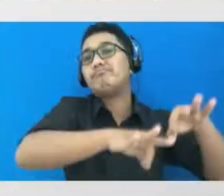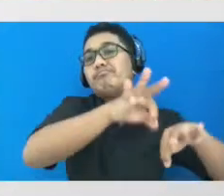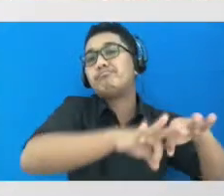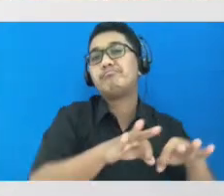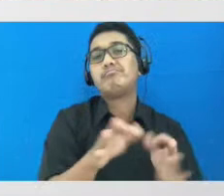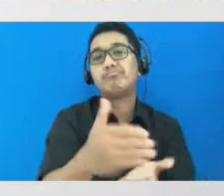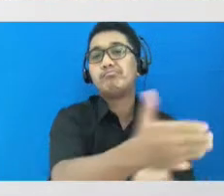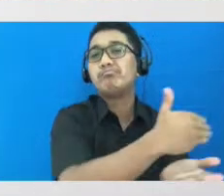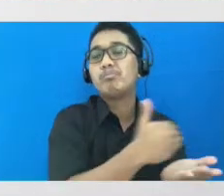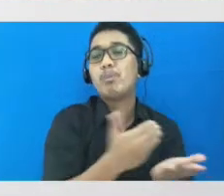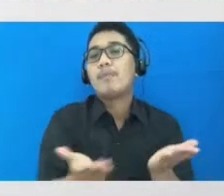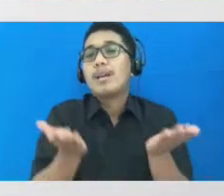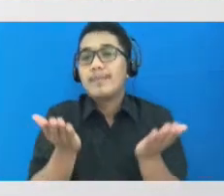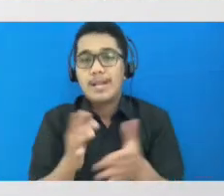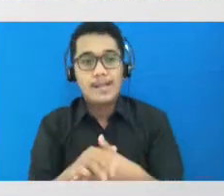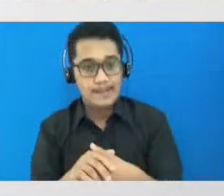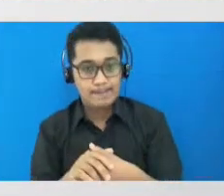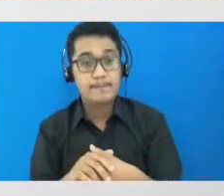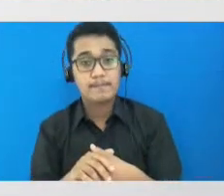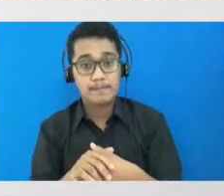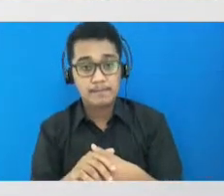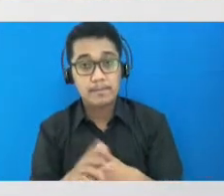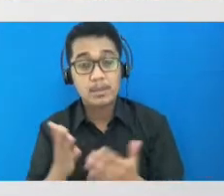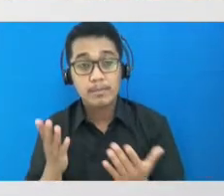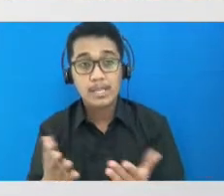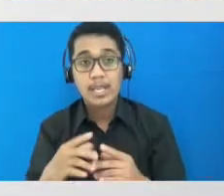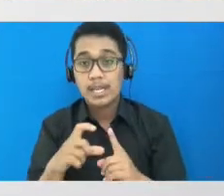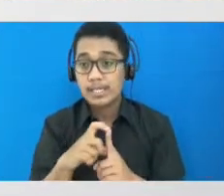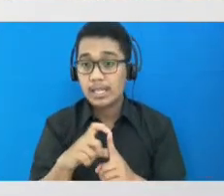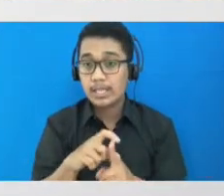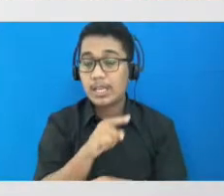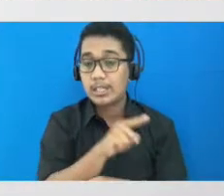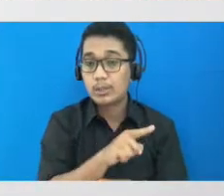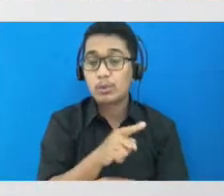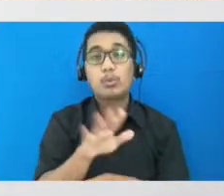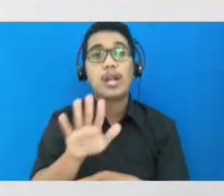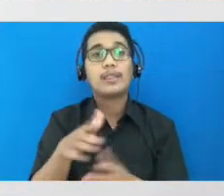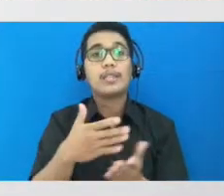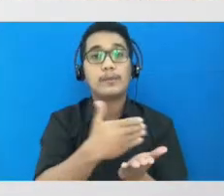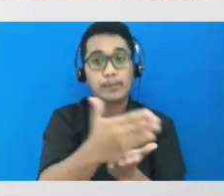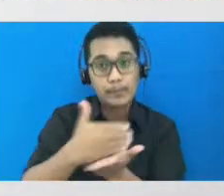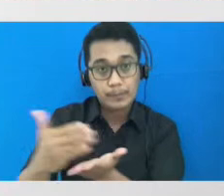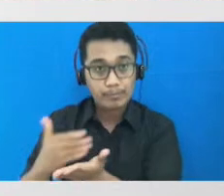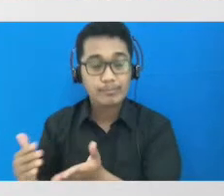dan apakah data tersebut akan di-sharing, apakah